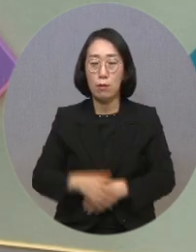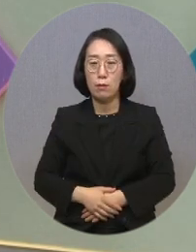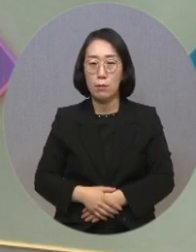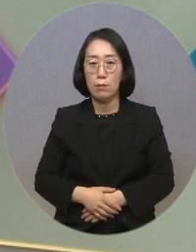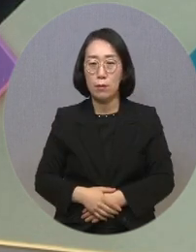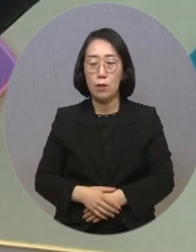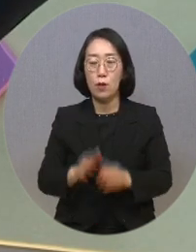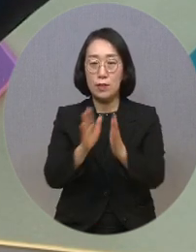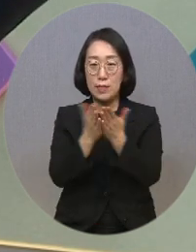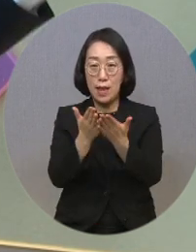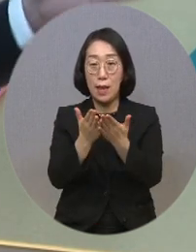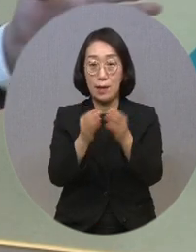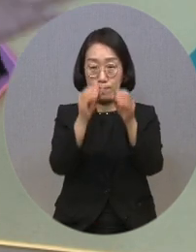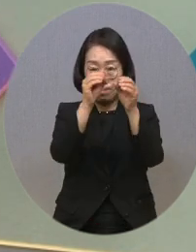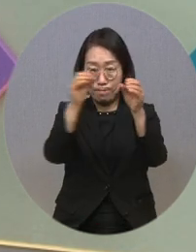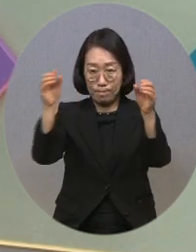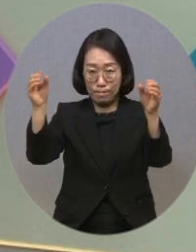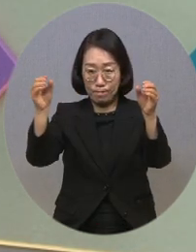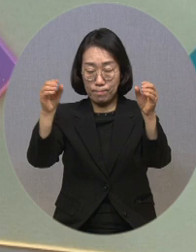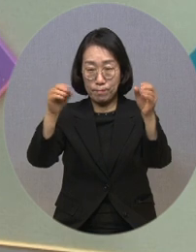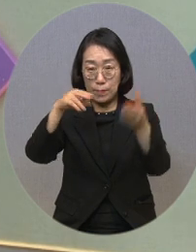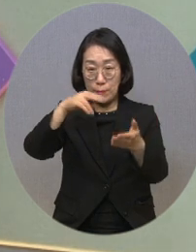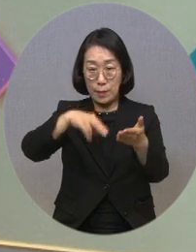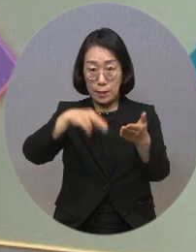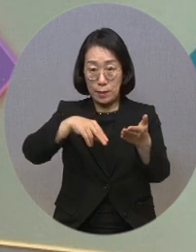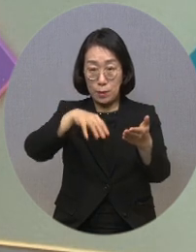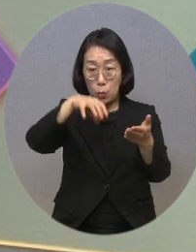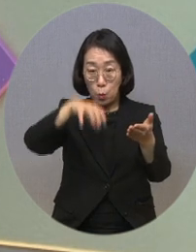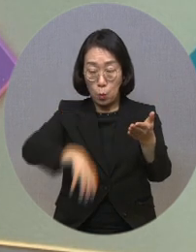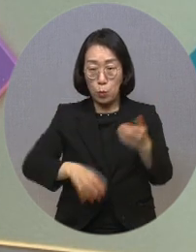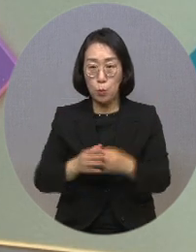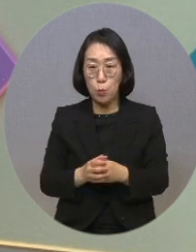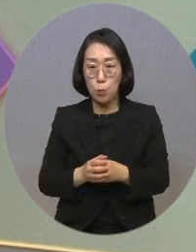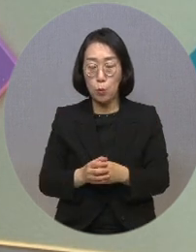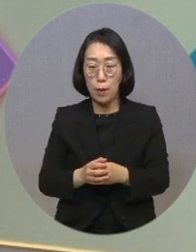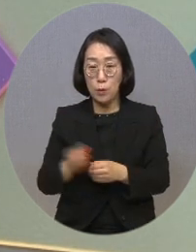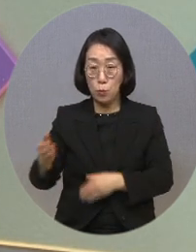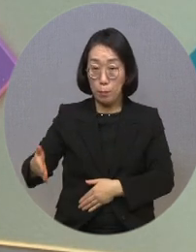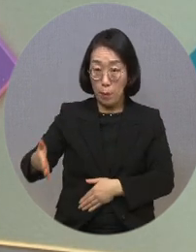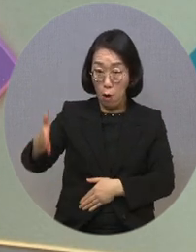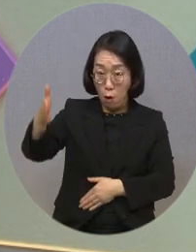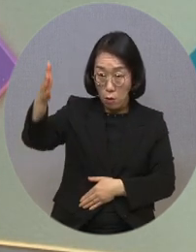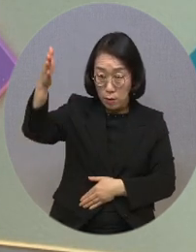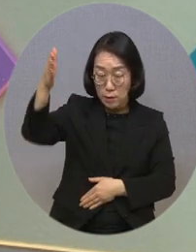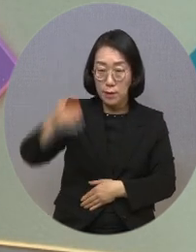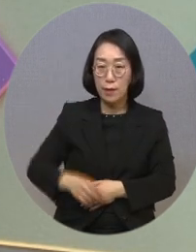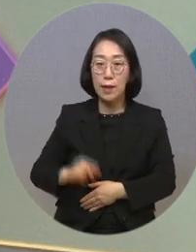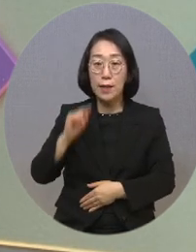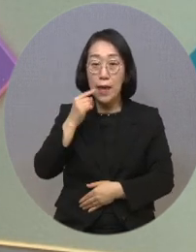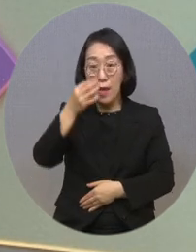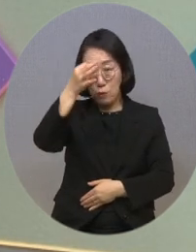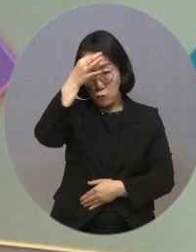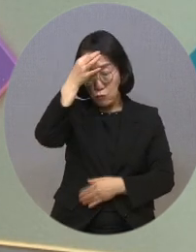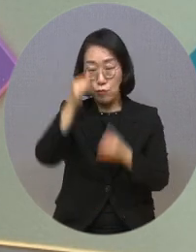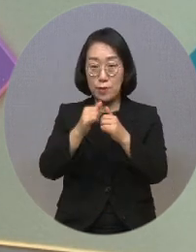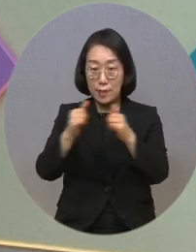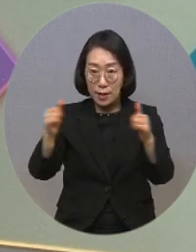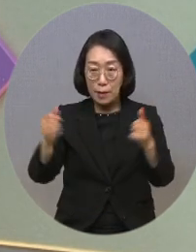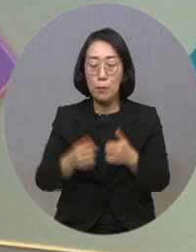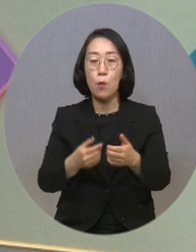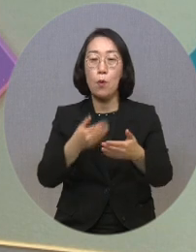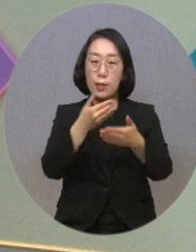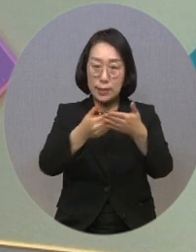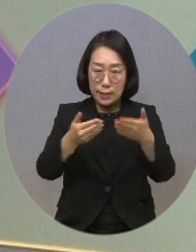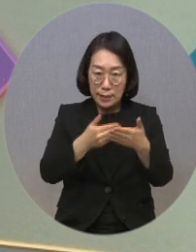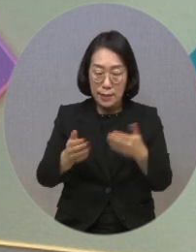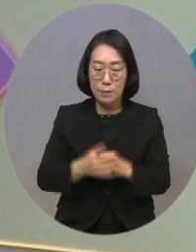서고도 좀 만들고 그다음에 한쪽 벽은 또 지역의 우리 예술인들이 네. 예, 그림이나 서예 이런 것들을 사진이나 이런